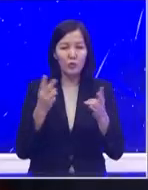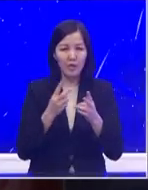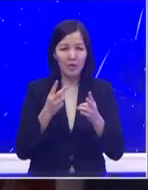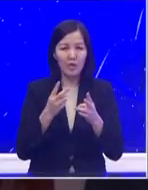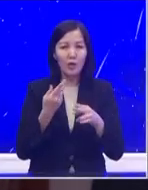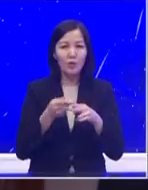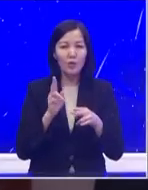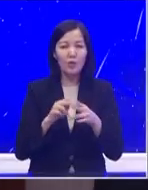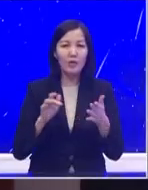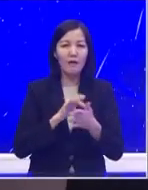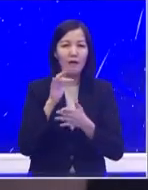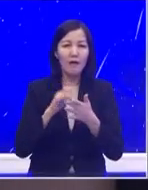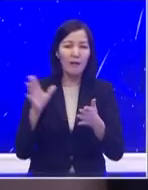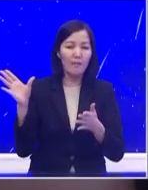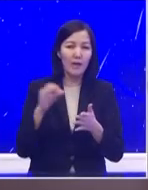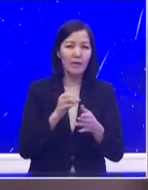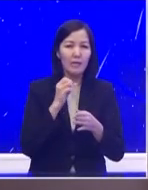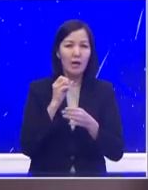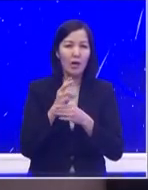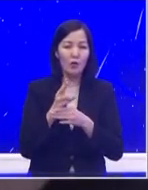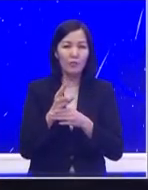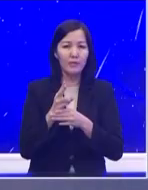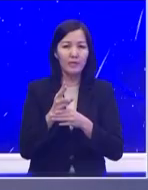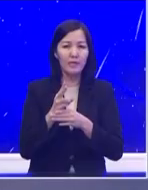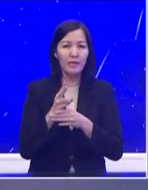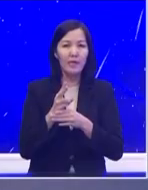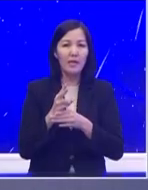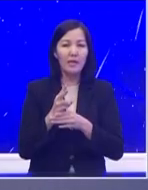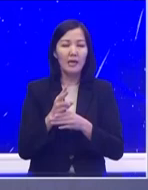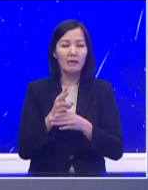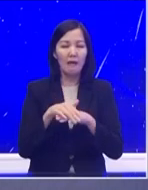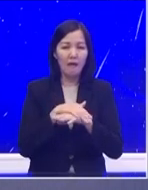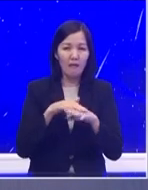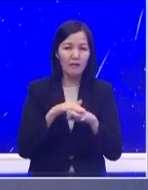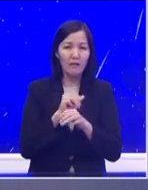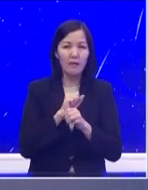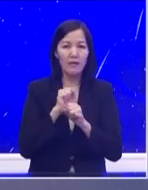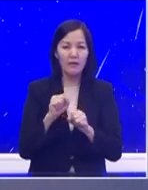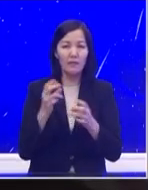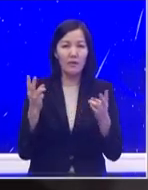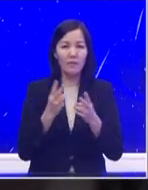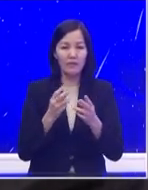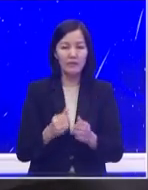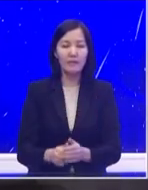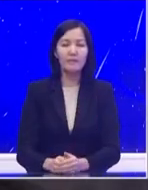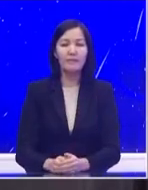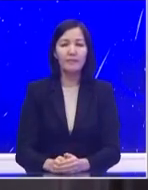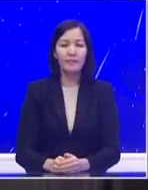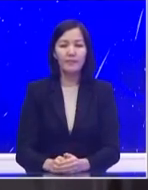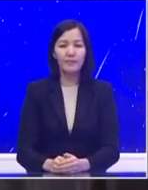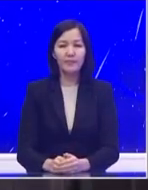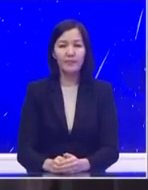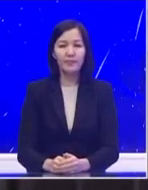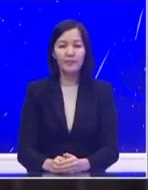жауапкершілікті сезінуге шақырды. Өйткені қала ортақ, қауіпсіздікте ортақ, кемедегінің жаны бір. Алмат